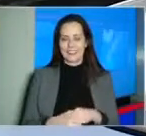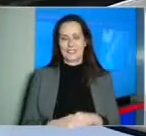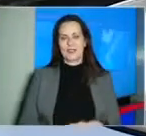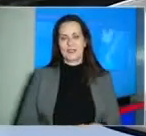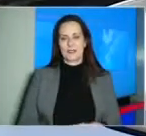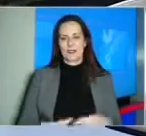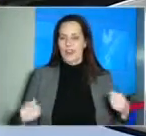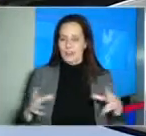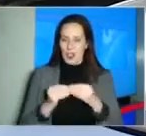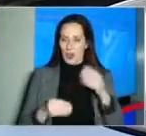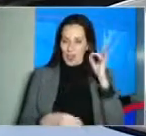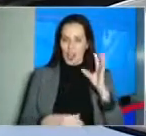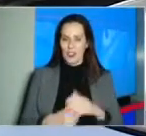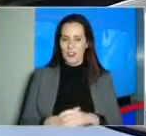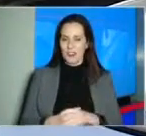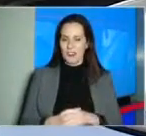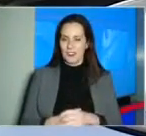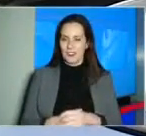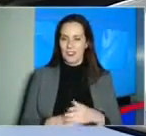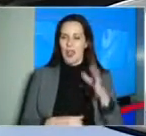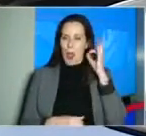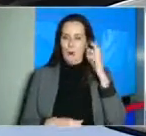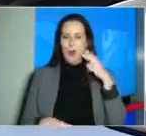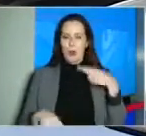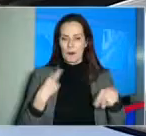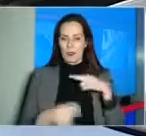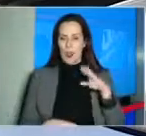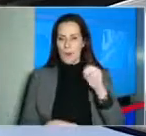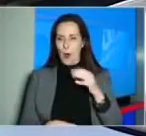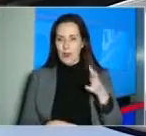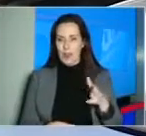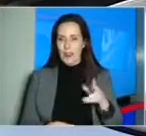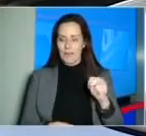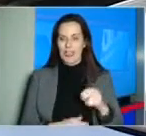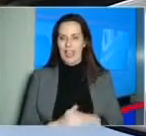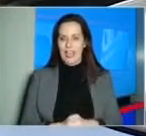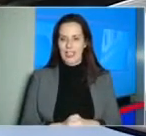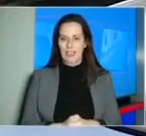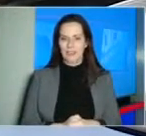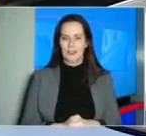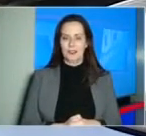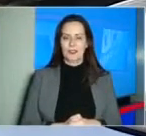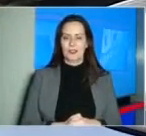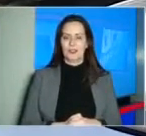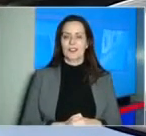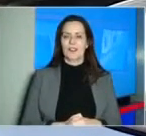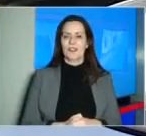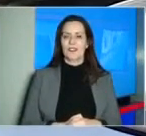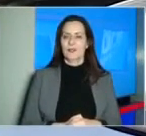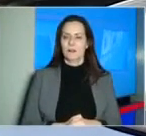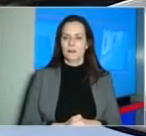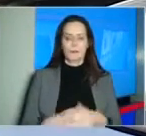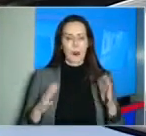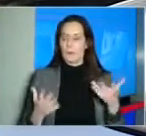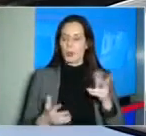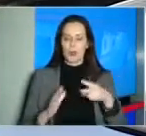מפלגת נשים. אז בנות המזנון שלנו היום, מוריה קור ונילי רייכמן שחזרה.